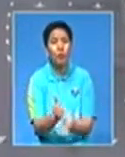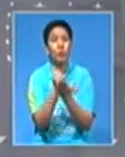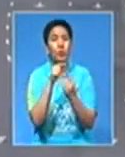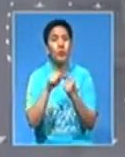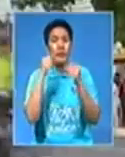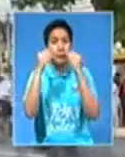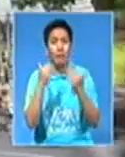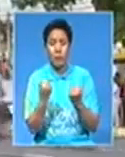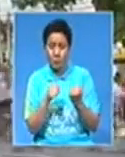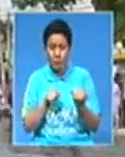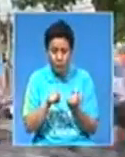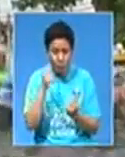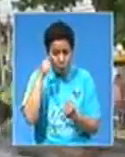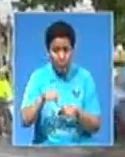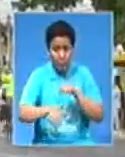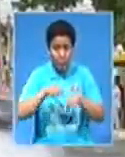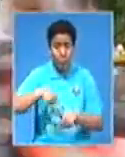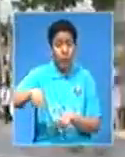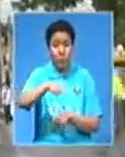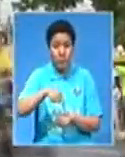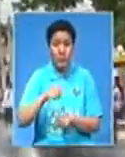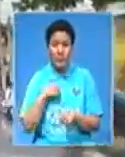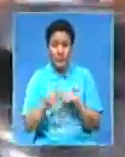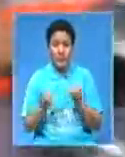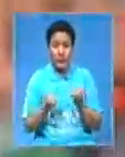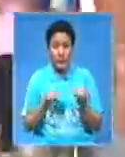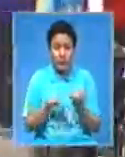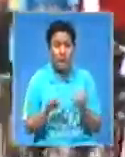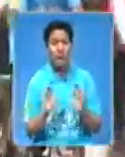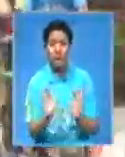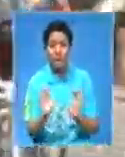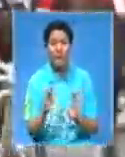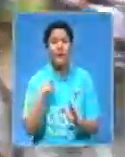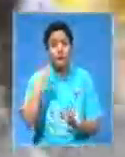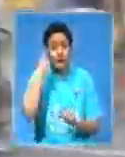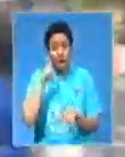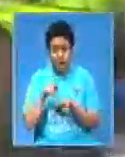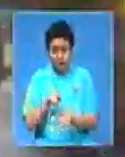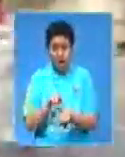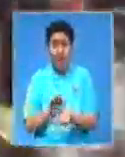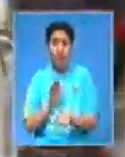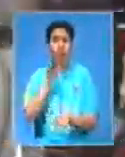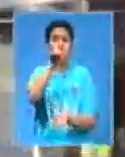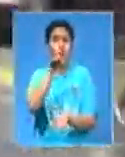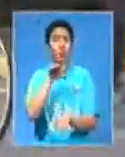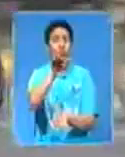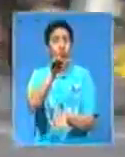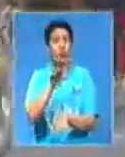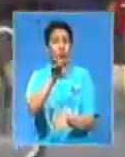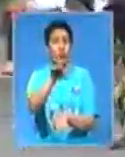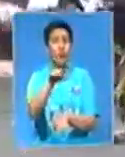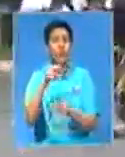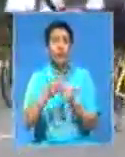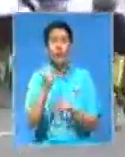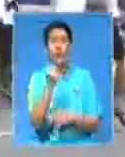หลีกเลี่ยงการใช้เส้นทางของการปั่นจักรยานในช่วงนั้นด้วยนะครับโดยท่านสามารถจะขึ้นทางยกระดับอุตราภิมุขทางด่